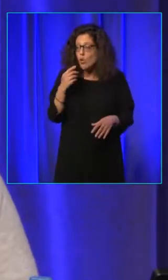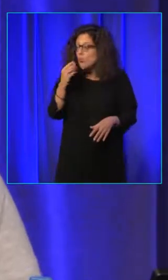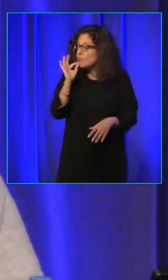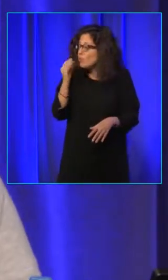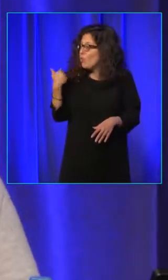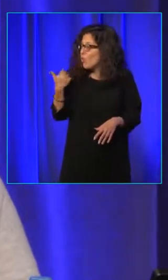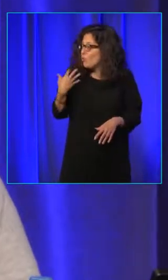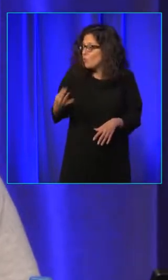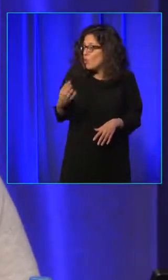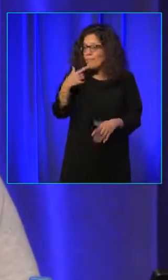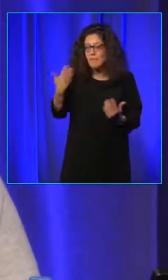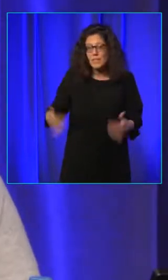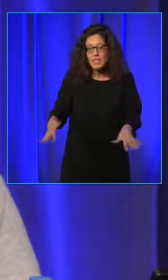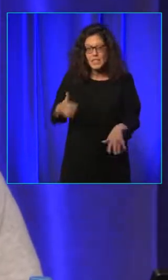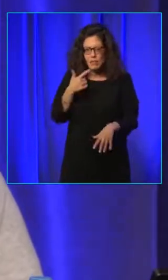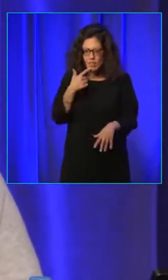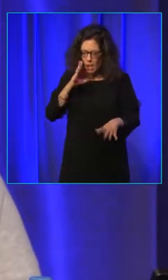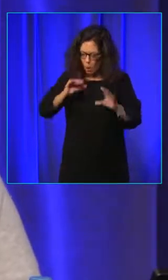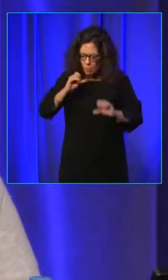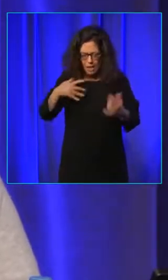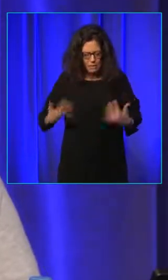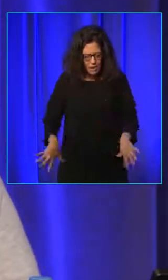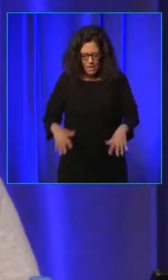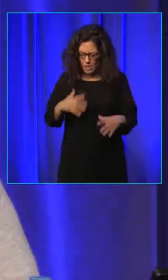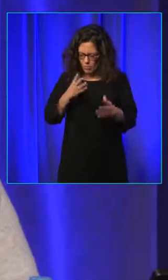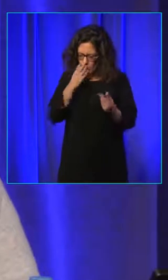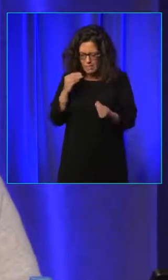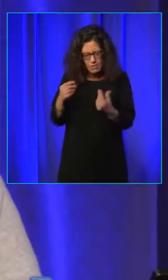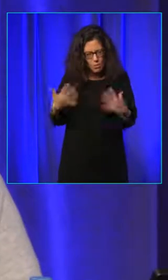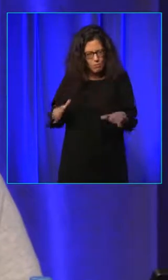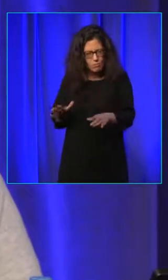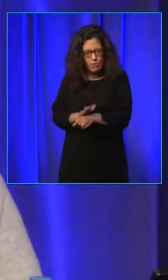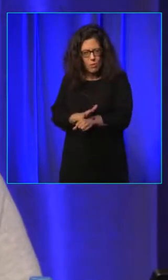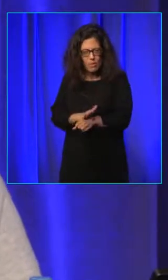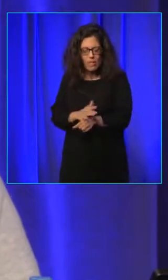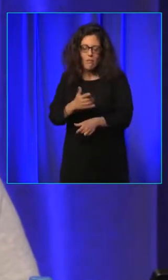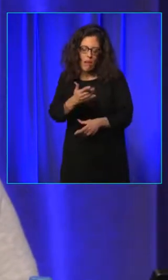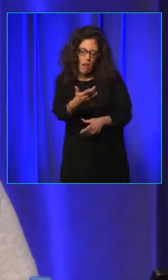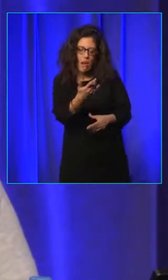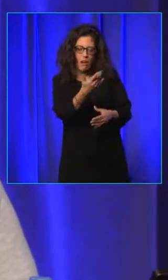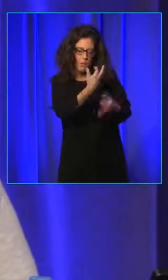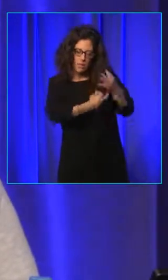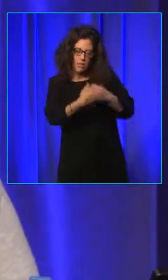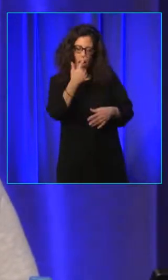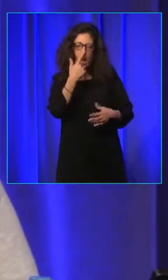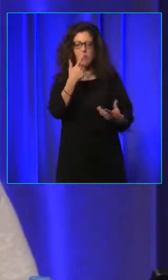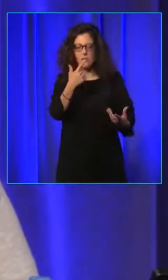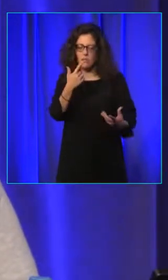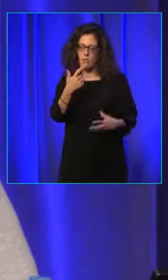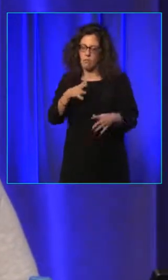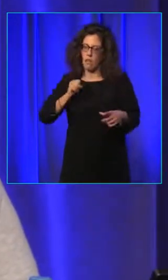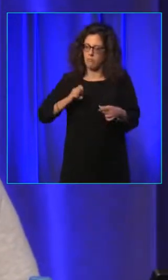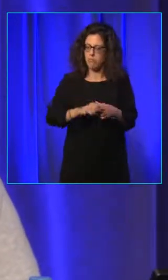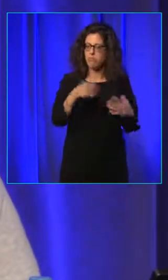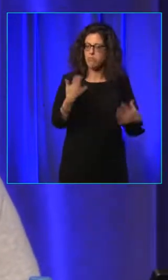Elle avait les repères, toutes les sensations. Donc, je n'ai que ce moyen pour évaluer de l'efficacité de la